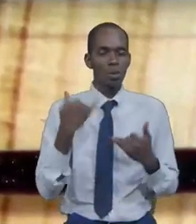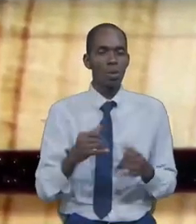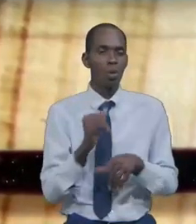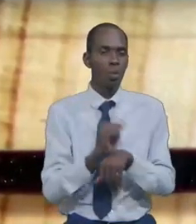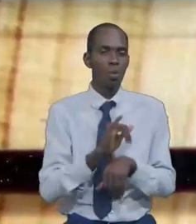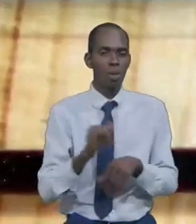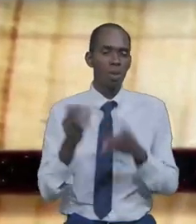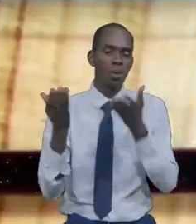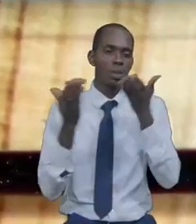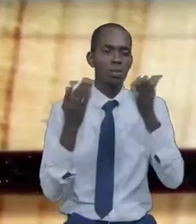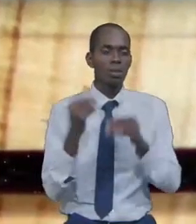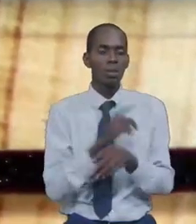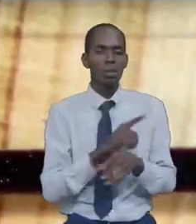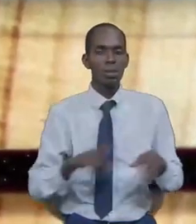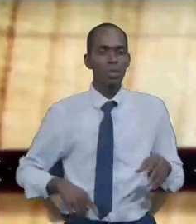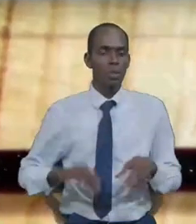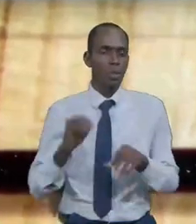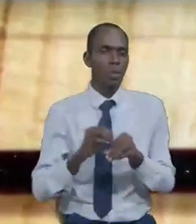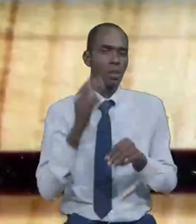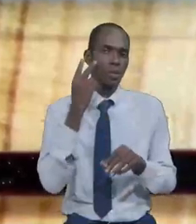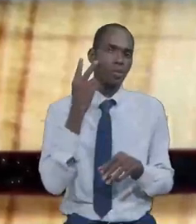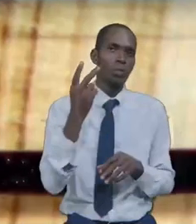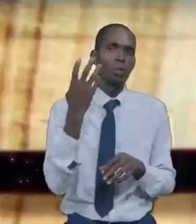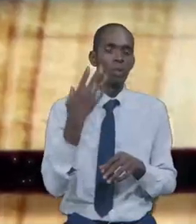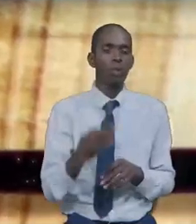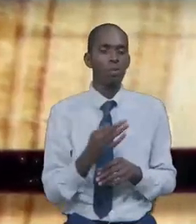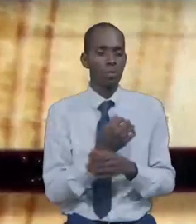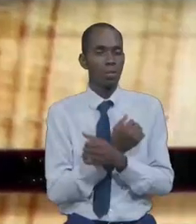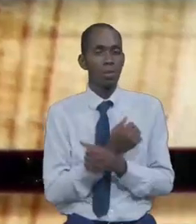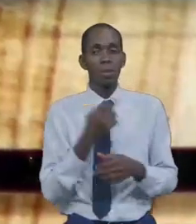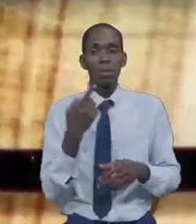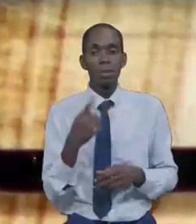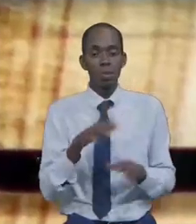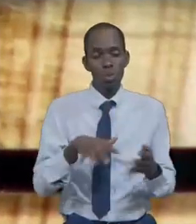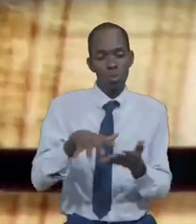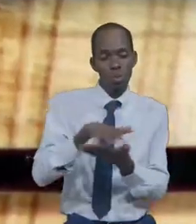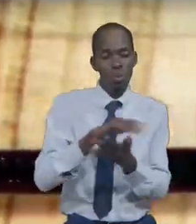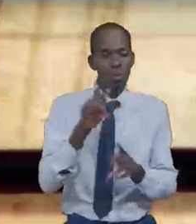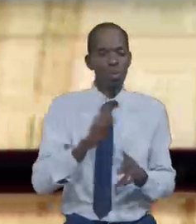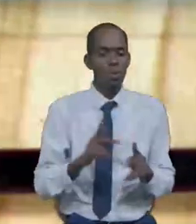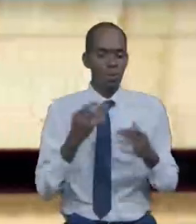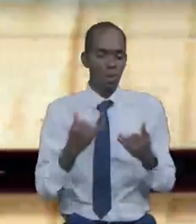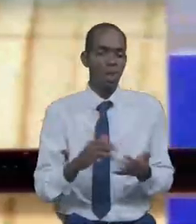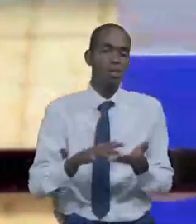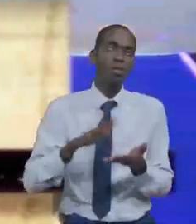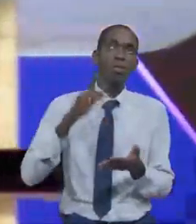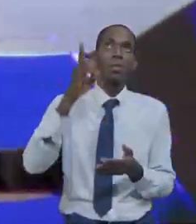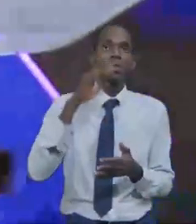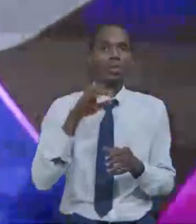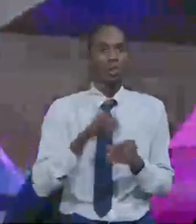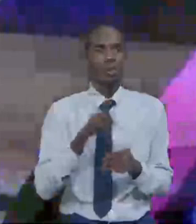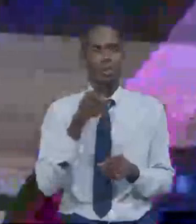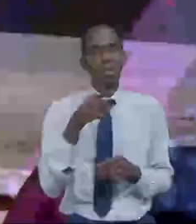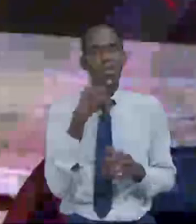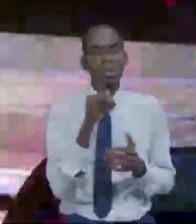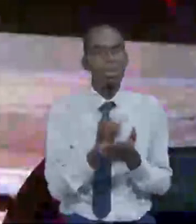et sert le Seigneur maintenant avec l'éternité en vue. Ces gens maintenant ont glorifié Dieu à son sujet et nous dit que